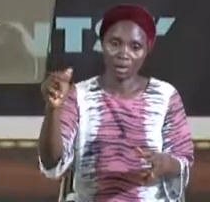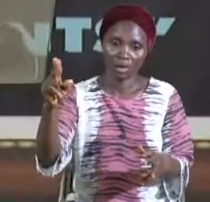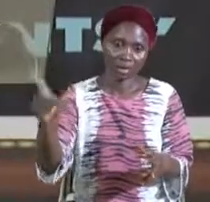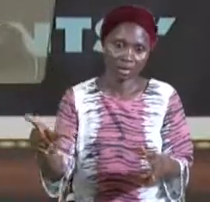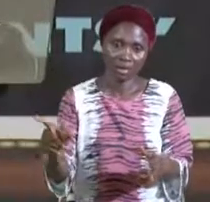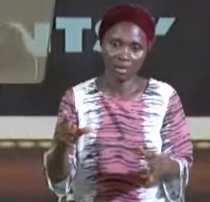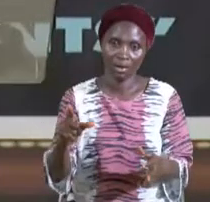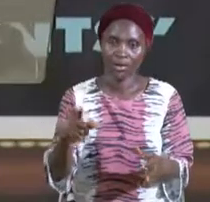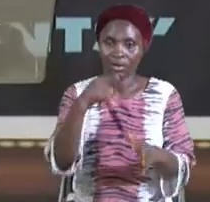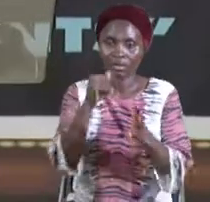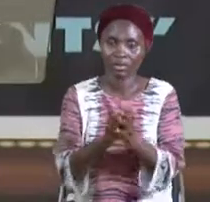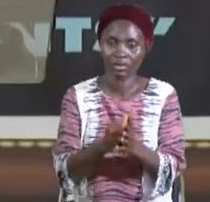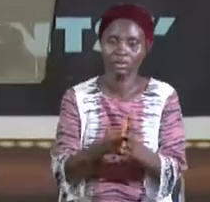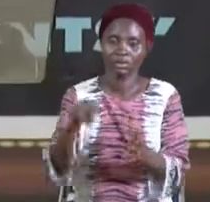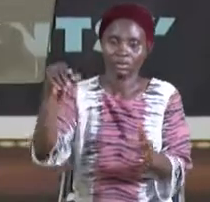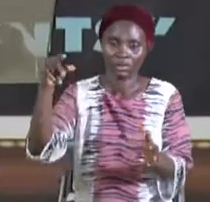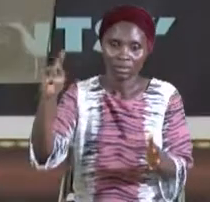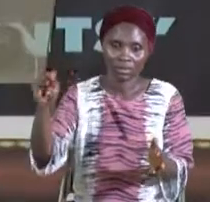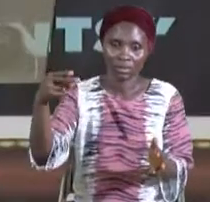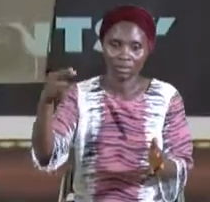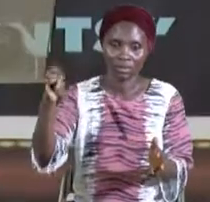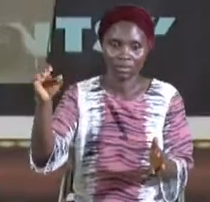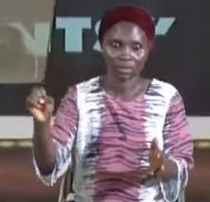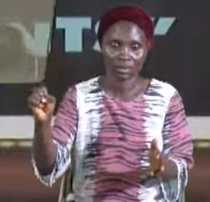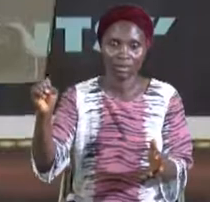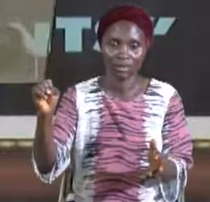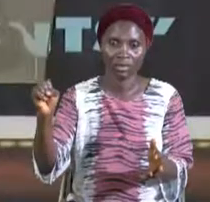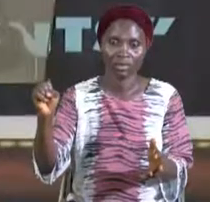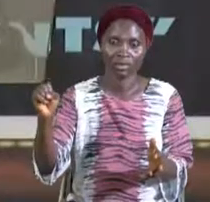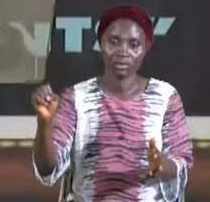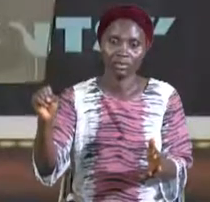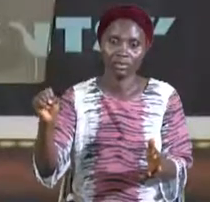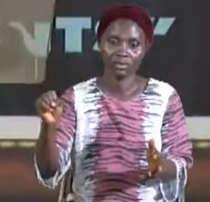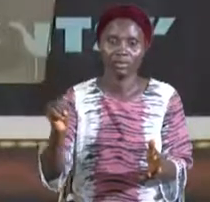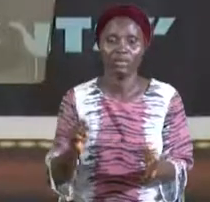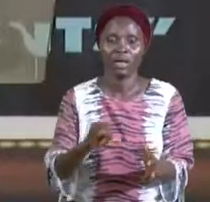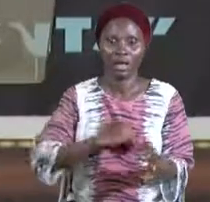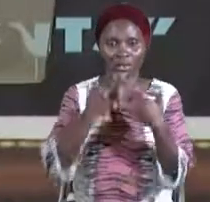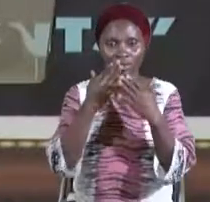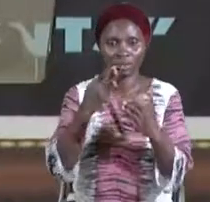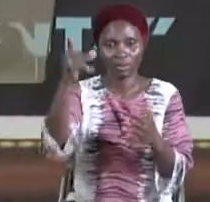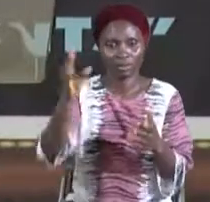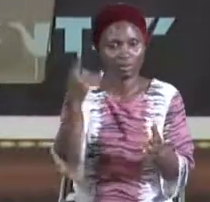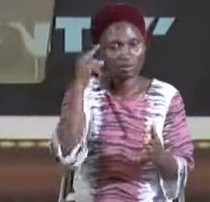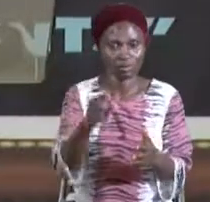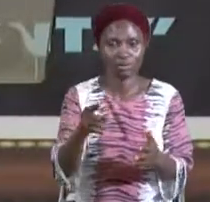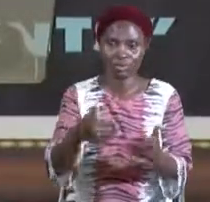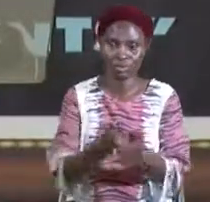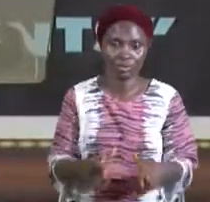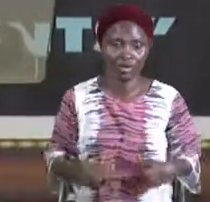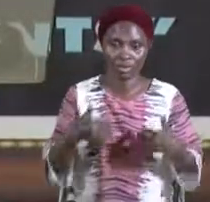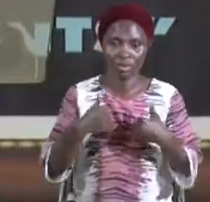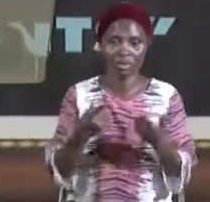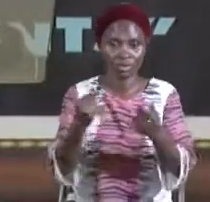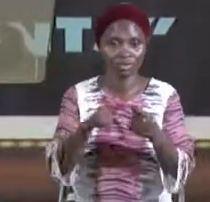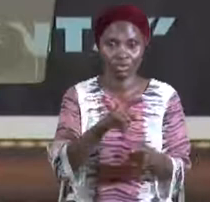avez reçu la première touche. Je remercie Dieu pour vous. Vous êtes nés de nouveau. Je remercie Dieu pour vous. une nouvelle vie est venue à vous. Mais vous